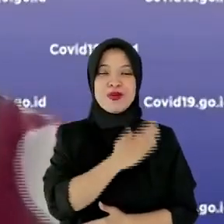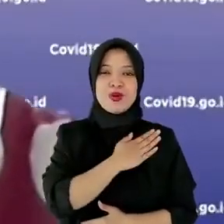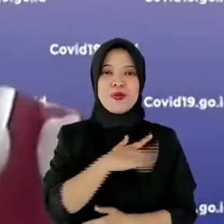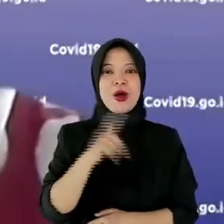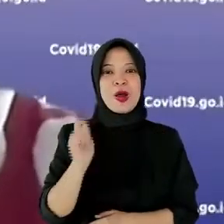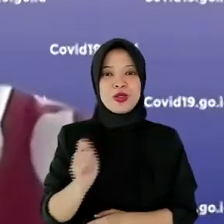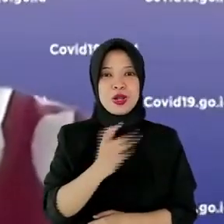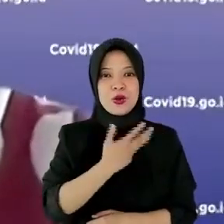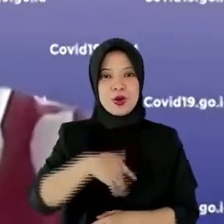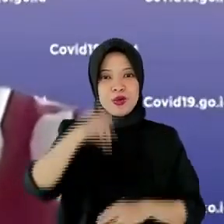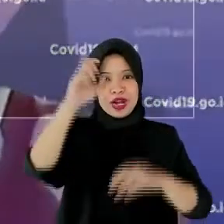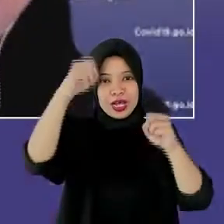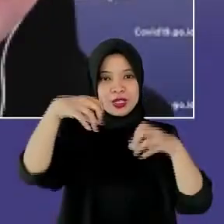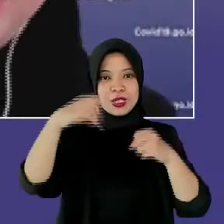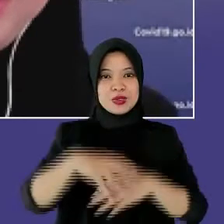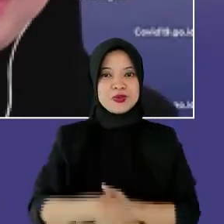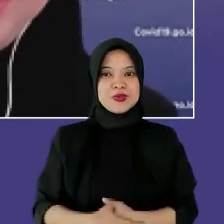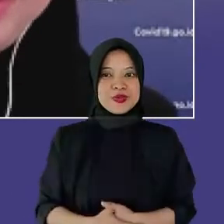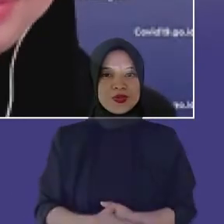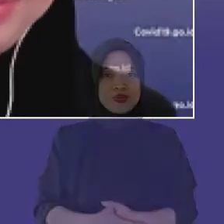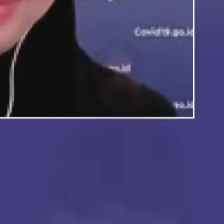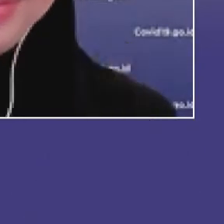Wassalamualaikum warahmatullahi wabarakatuh. Salam.